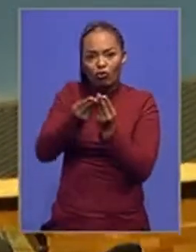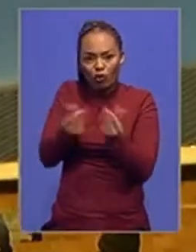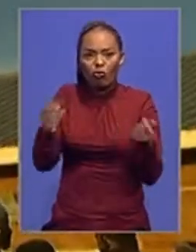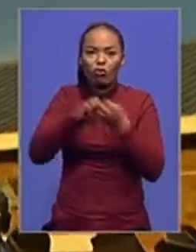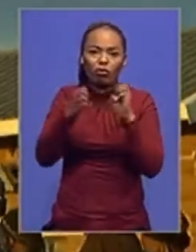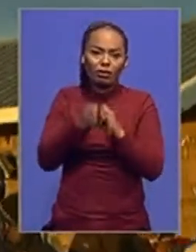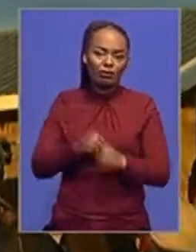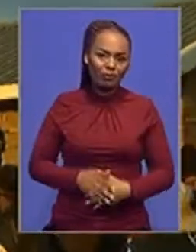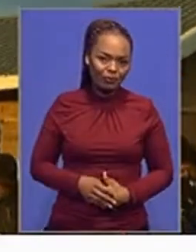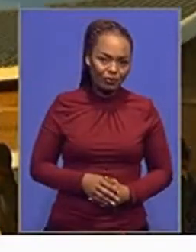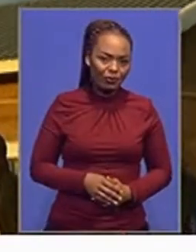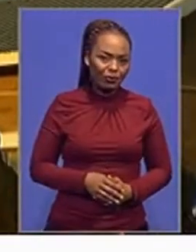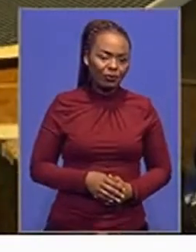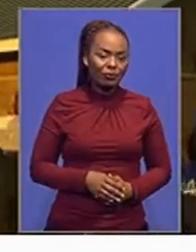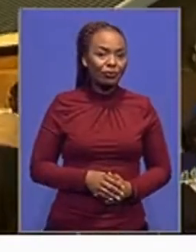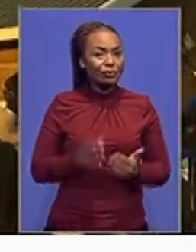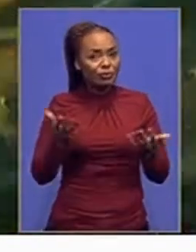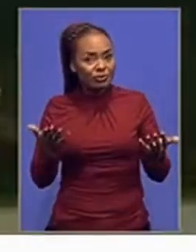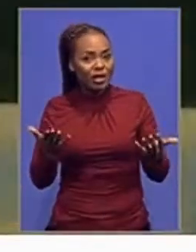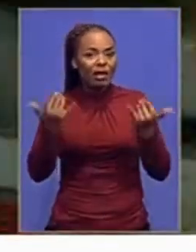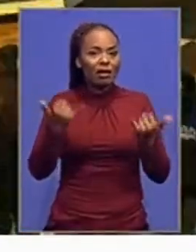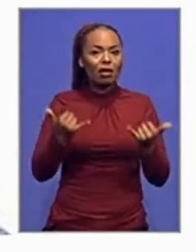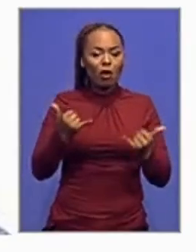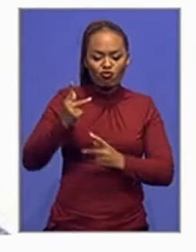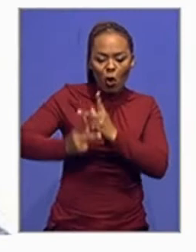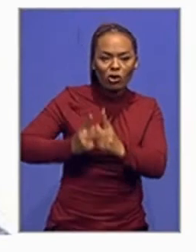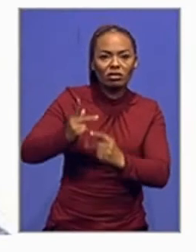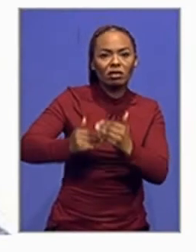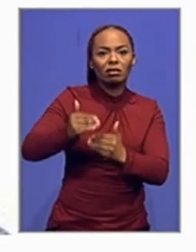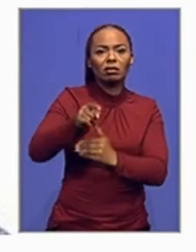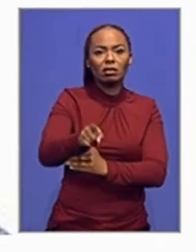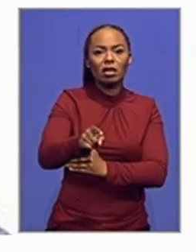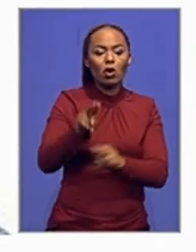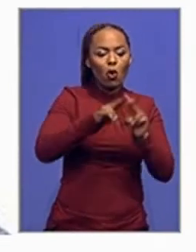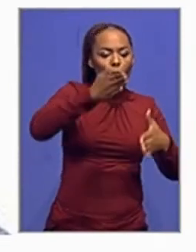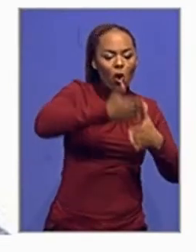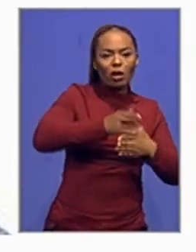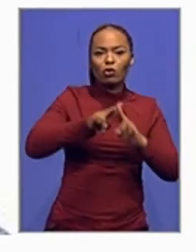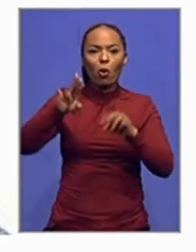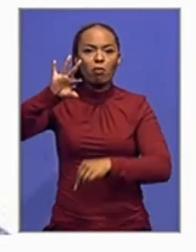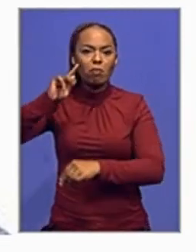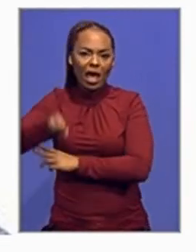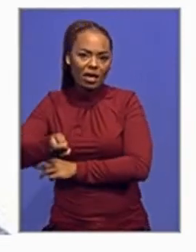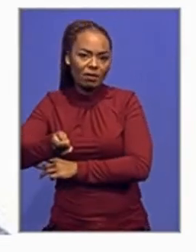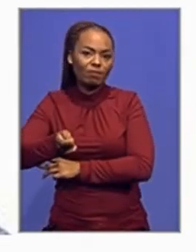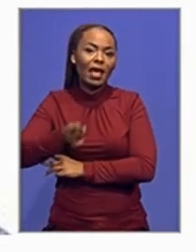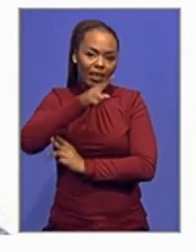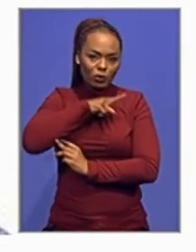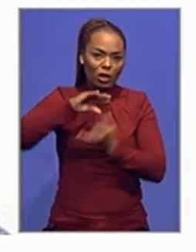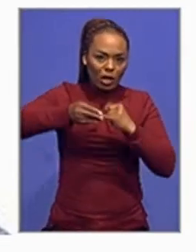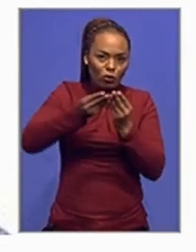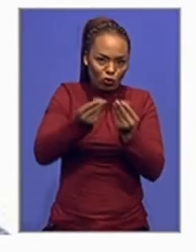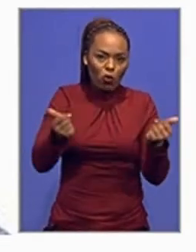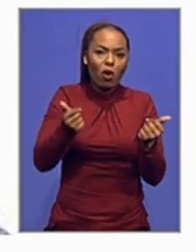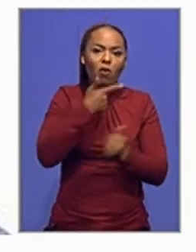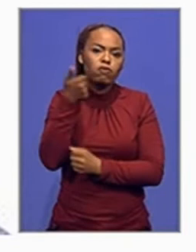unprotected work stoppage, and the normal procedure is no work, no pay, and that's why it's very important that we try and resolve this as soon as